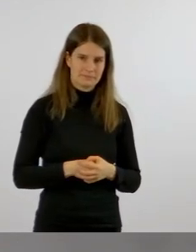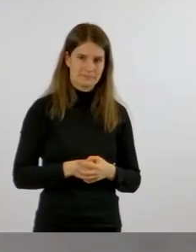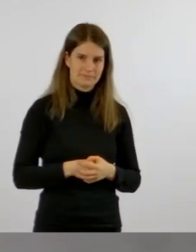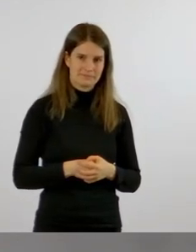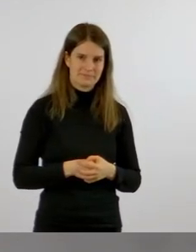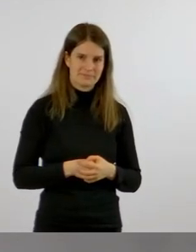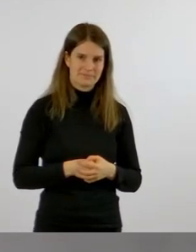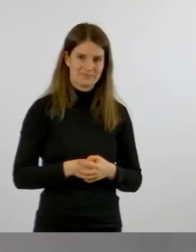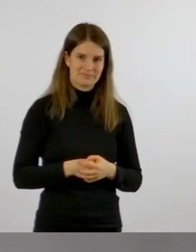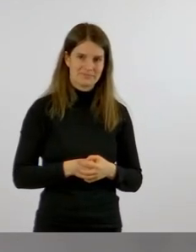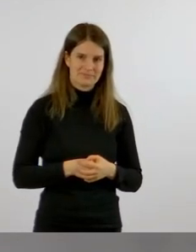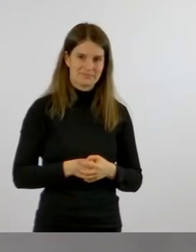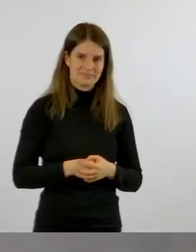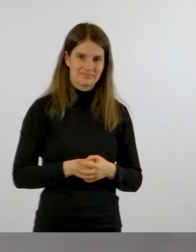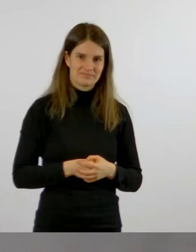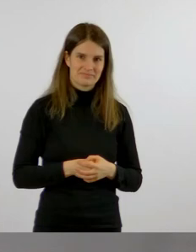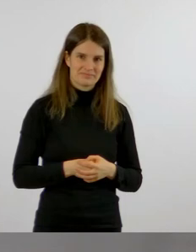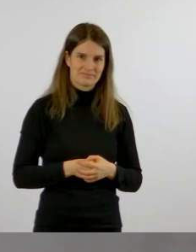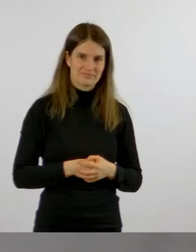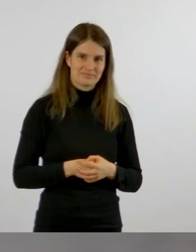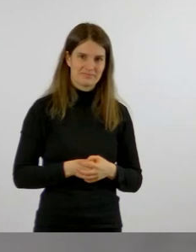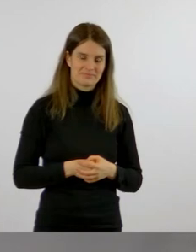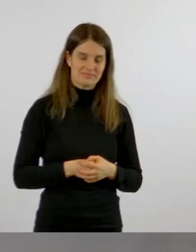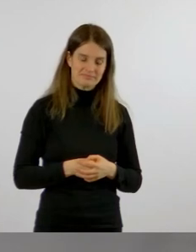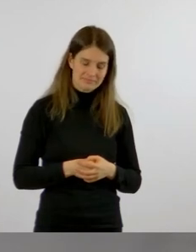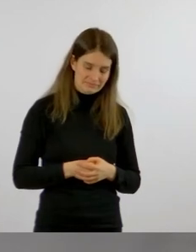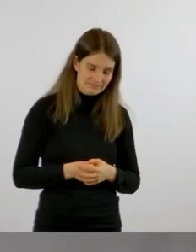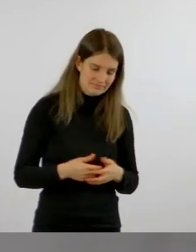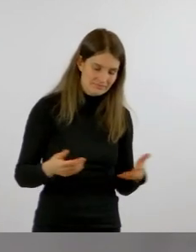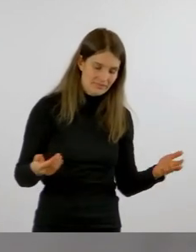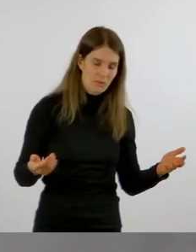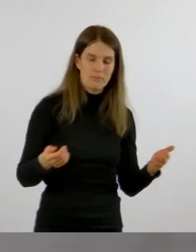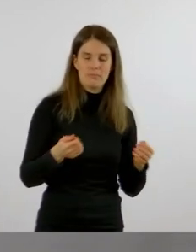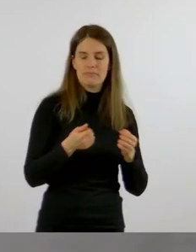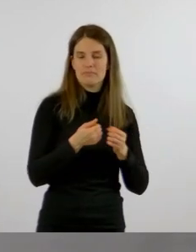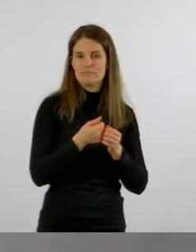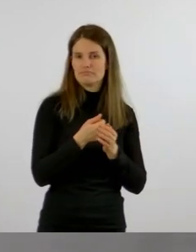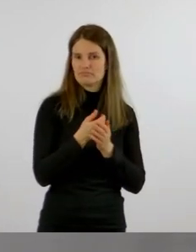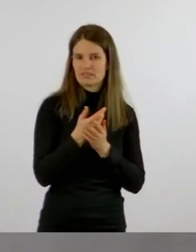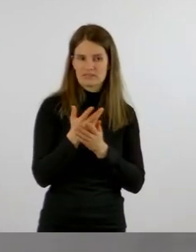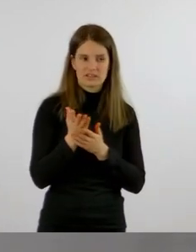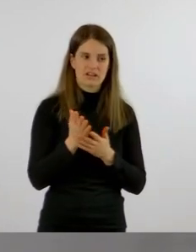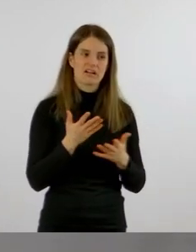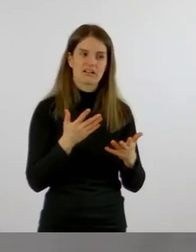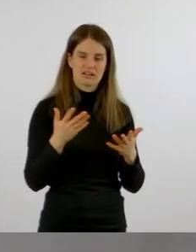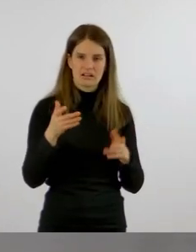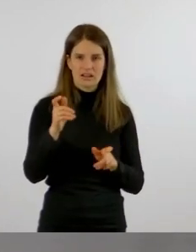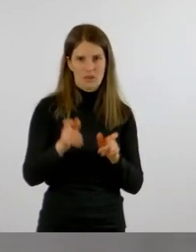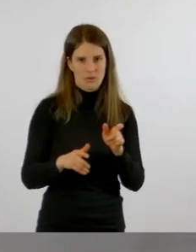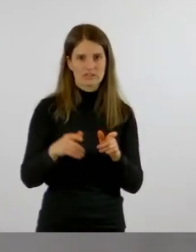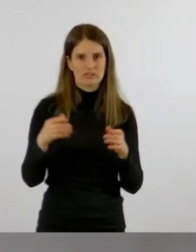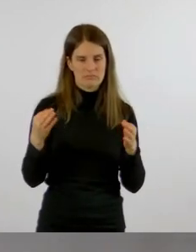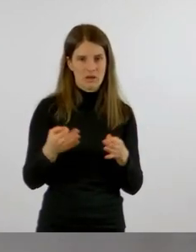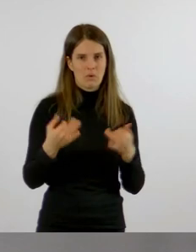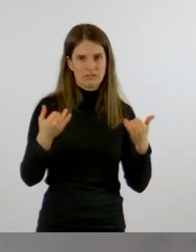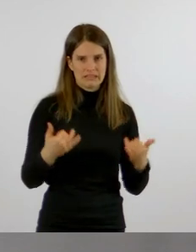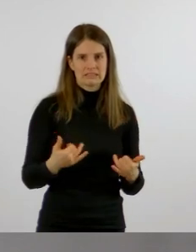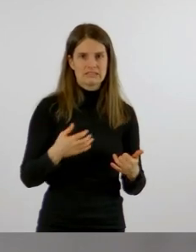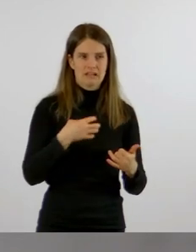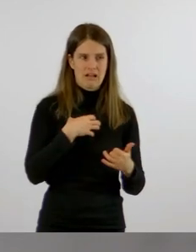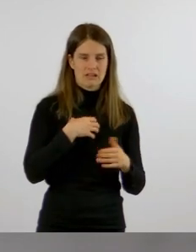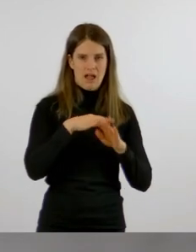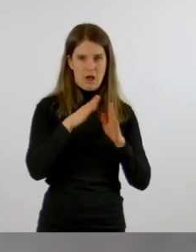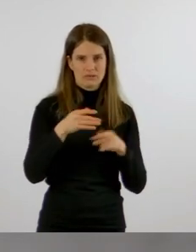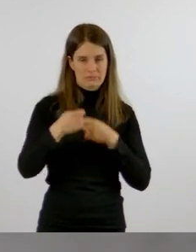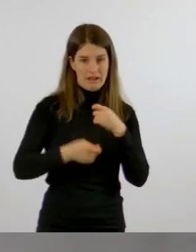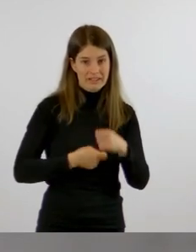vermehrt Infizierte, die so krank sind, dass sie einer stationären Behandlung bedürfen. Das sind in unserem